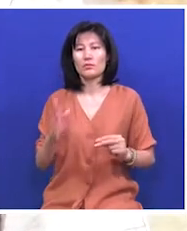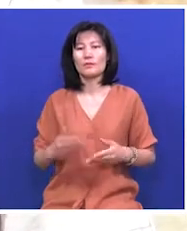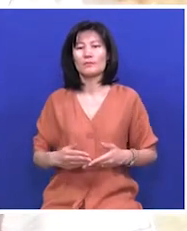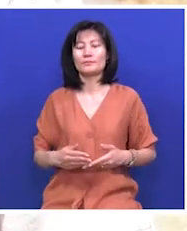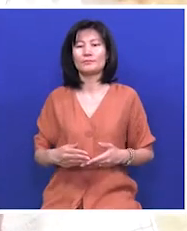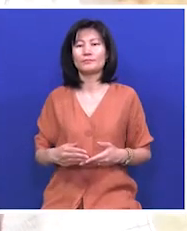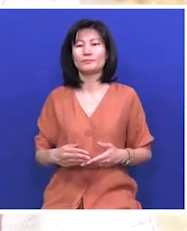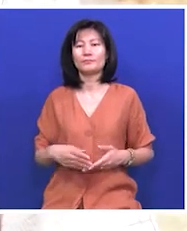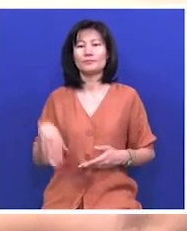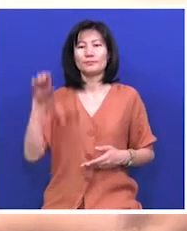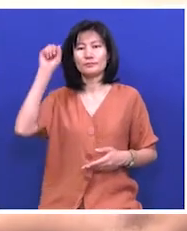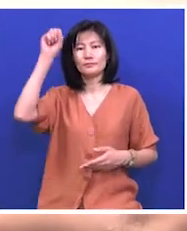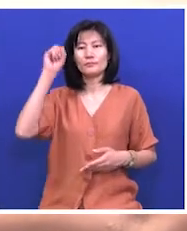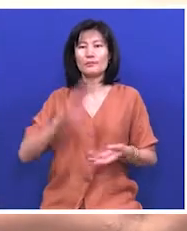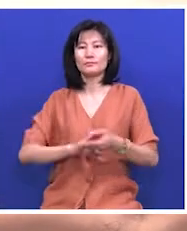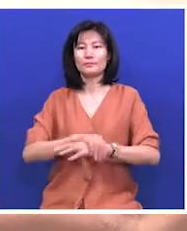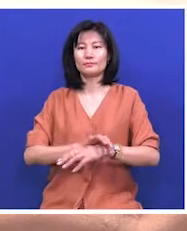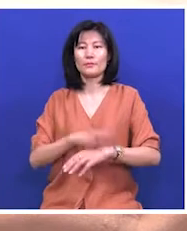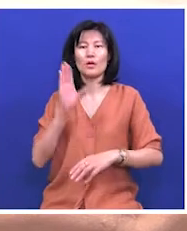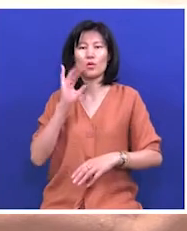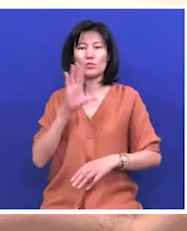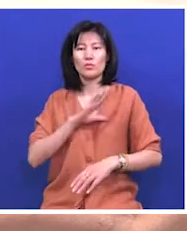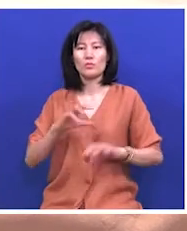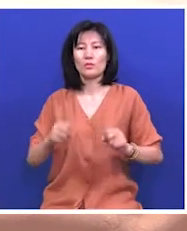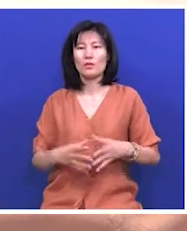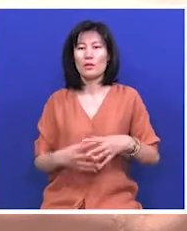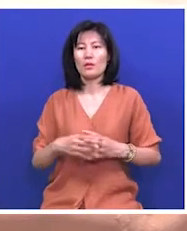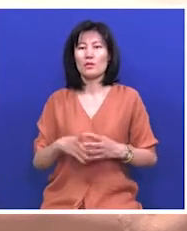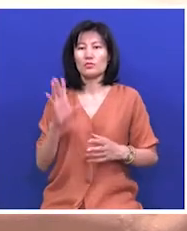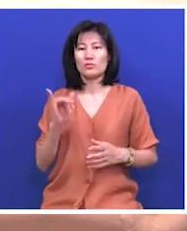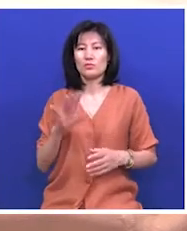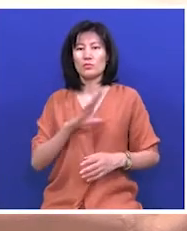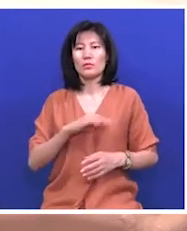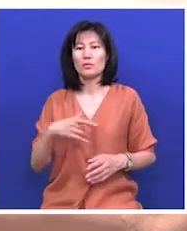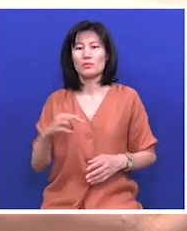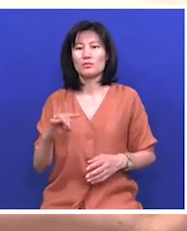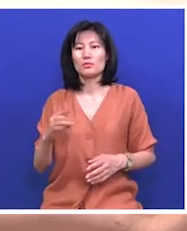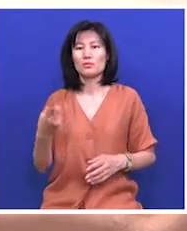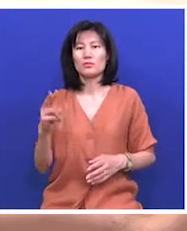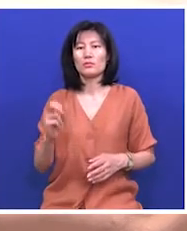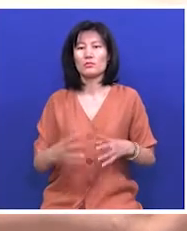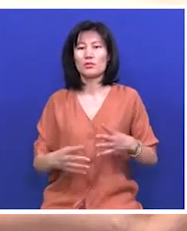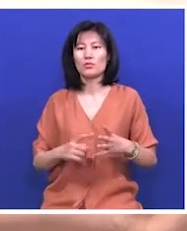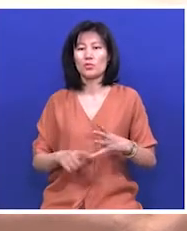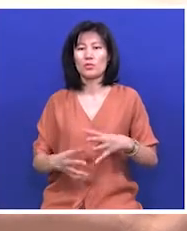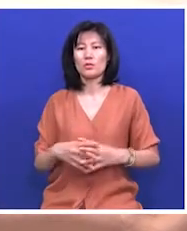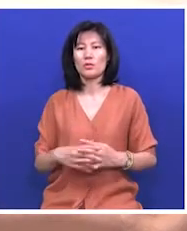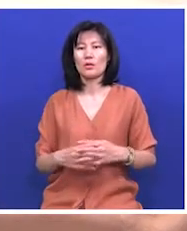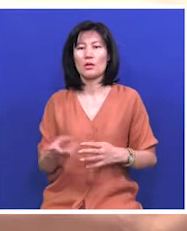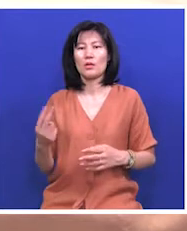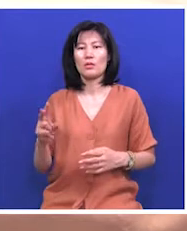да қазір бізде. Өзбекстан жақтан су келіп, мына ауылды су басып кетті, төрт